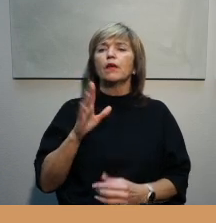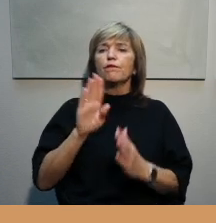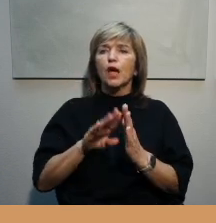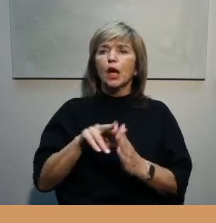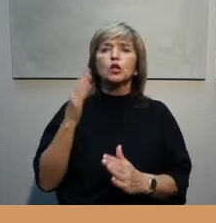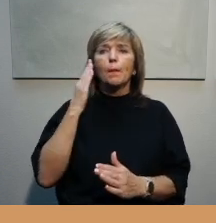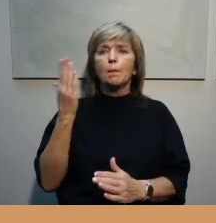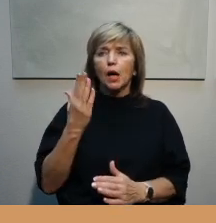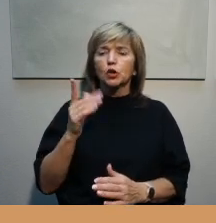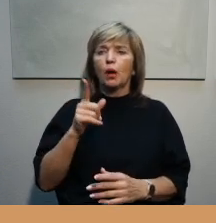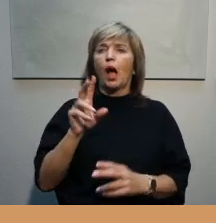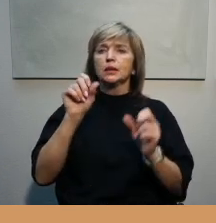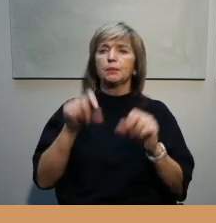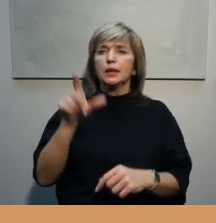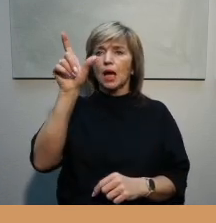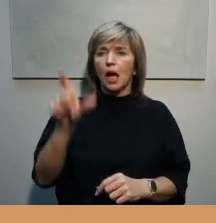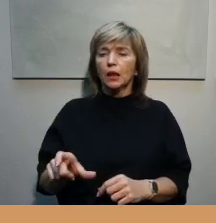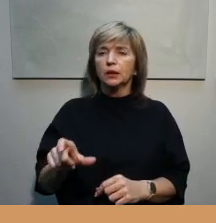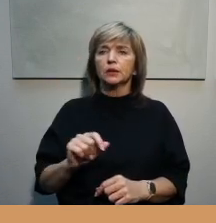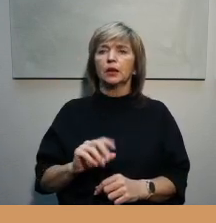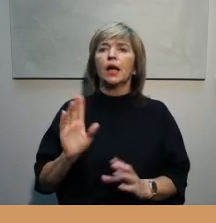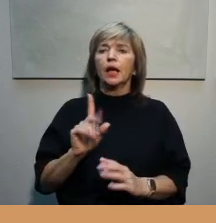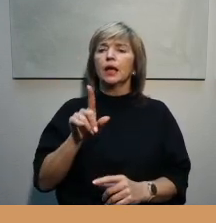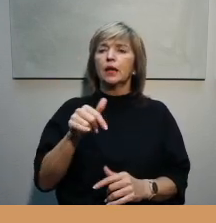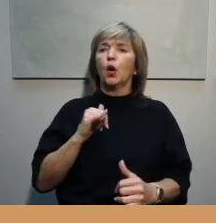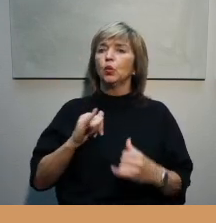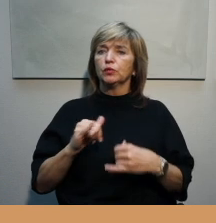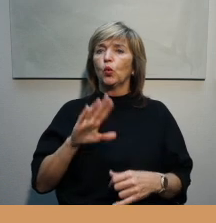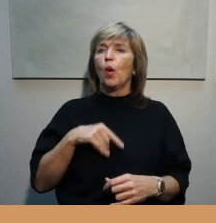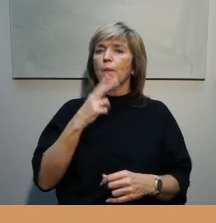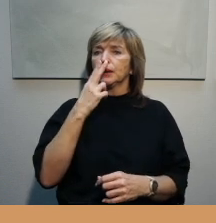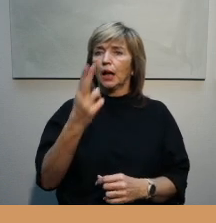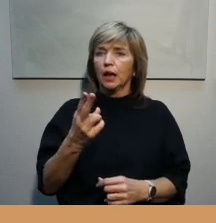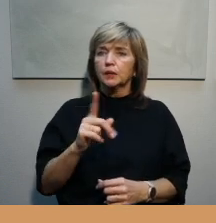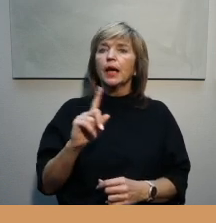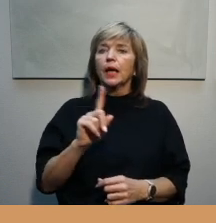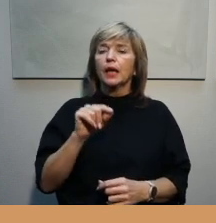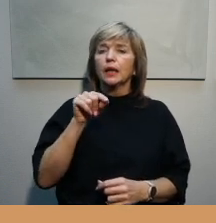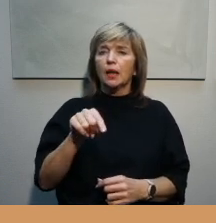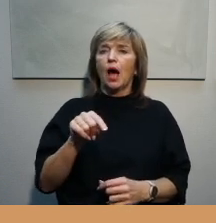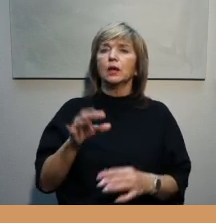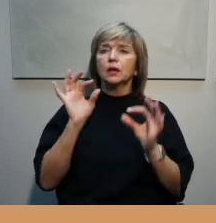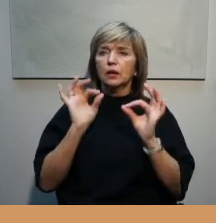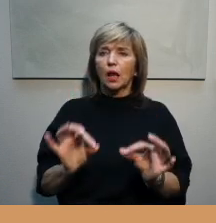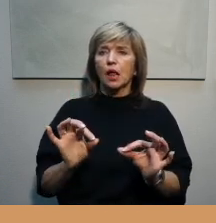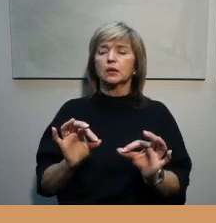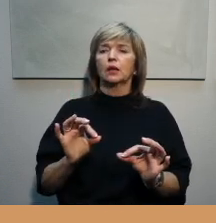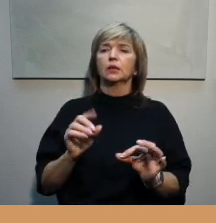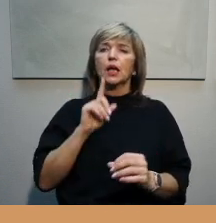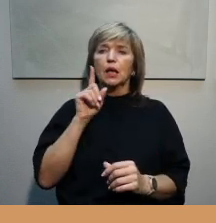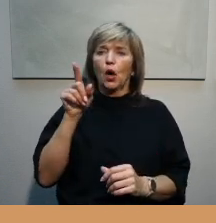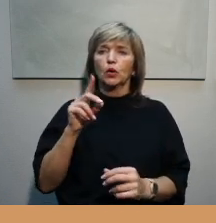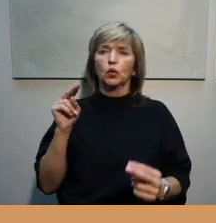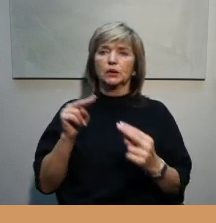vienkārši padomājiet kā speciālisti. Ir tā uzvedība, ko mēs redzam, un ir tā realitāte, ar kuru